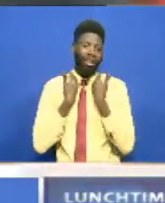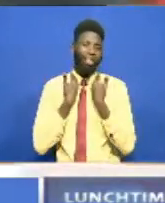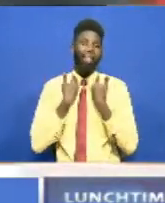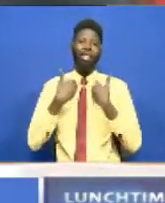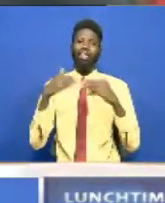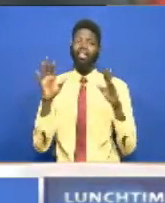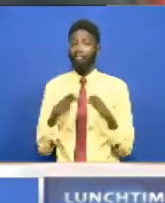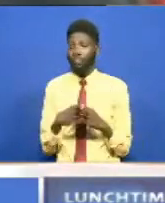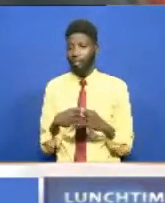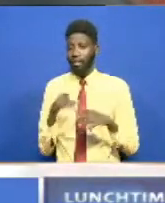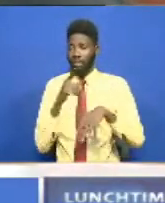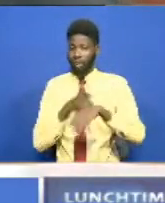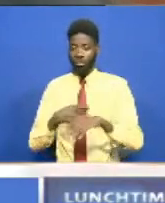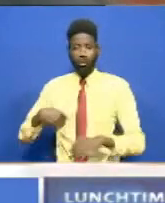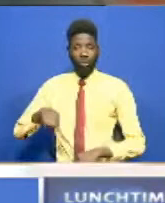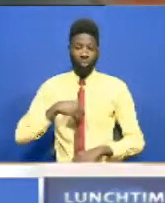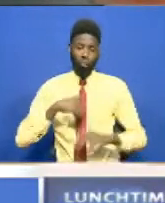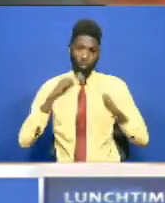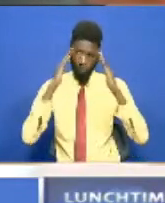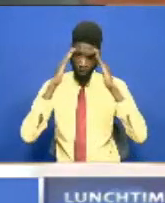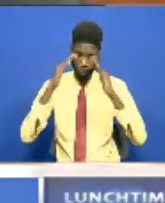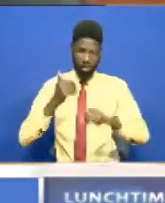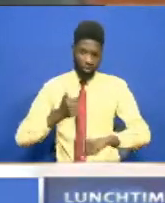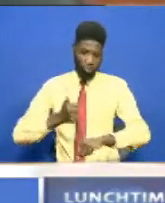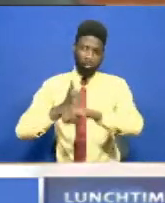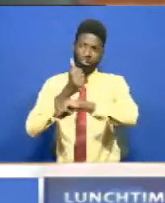tukiongozwa na matusi,